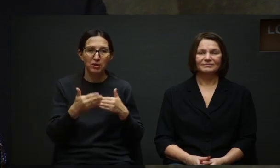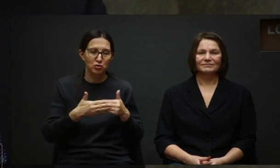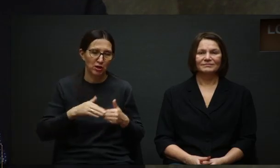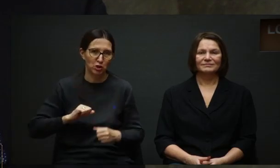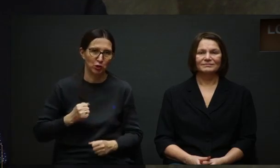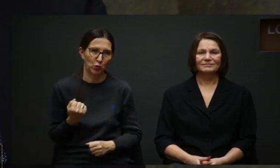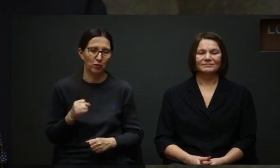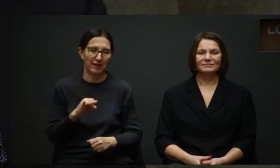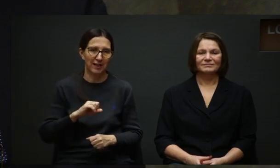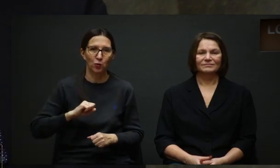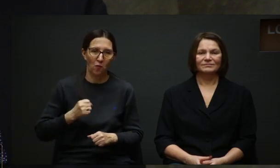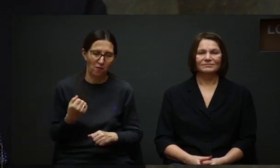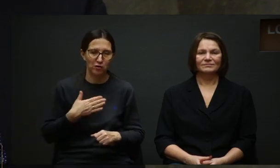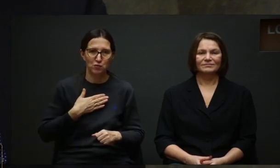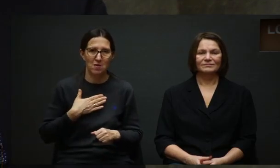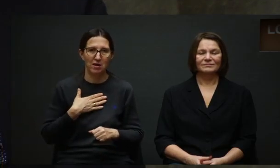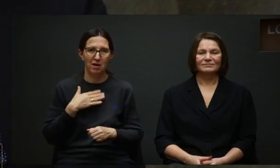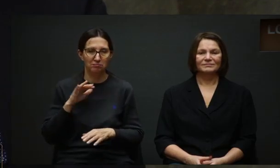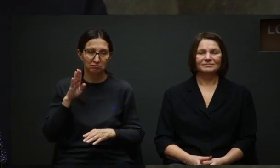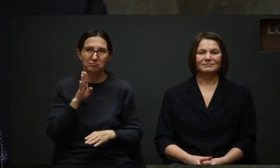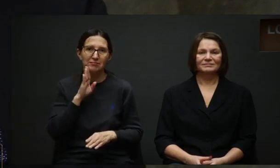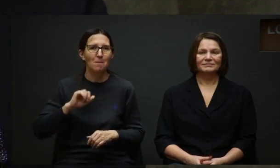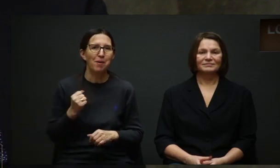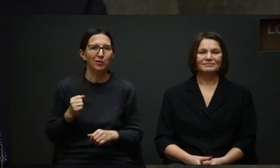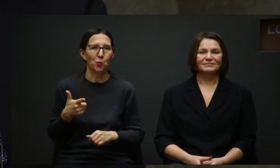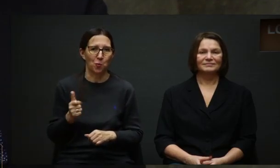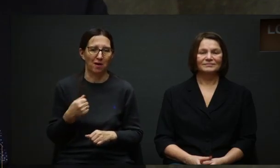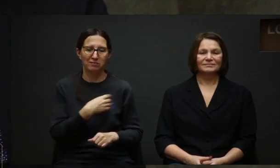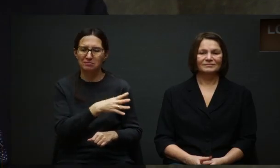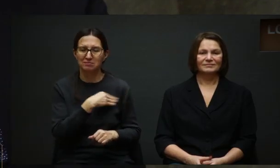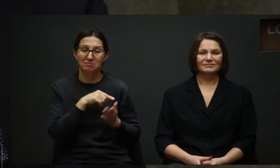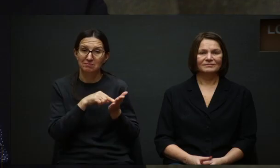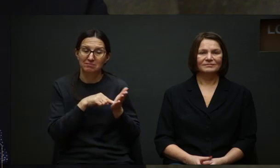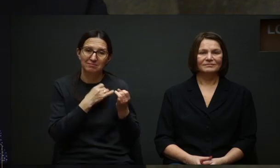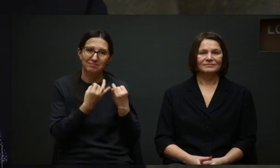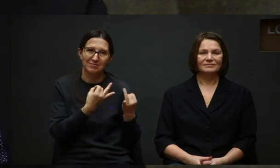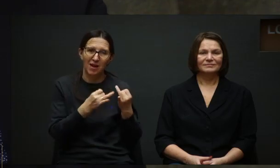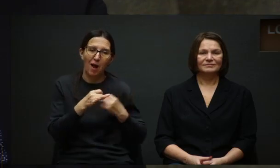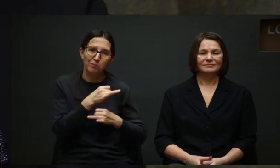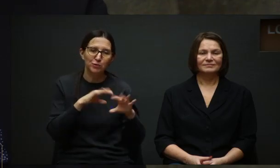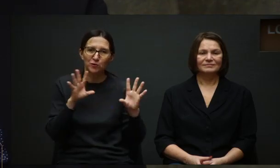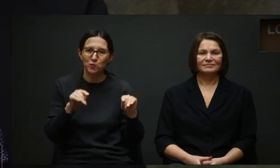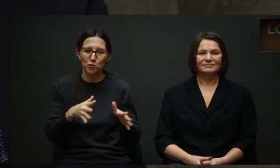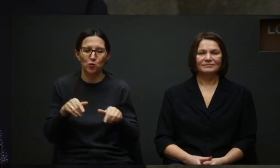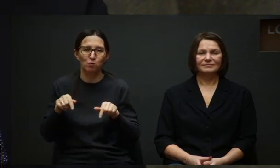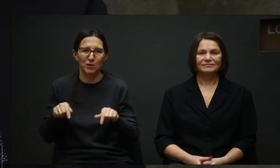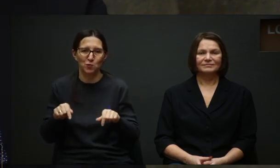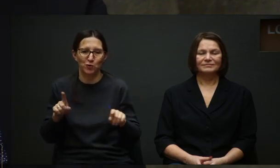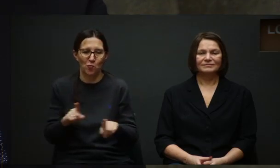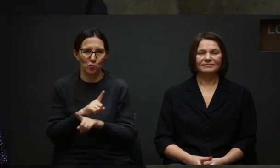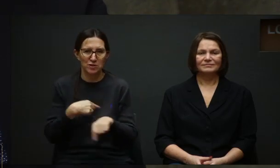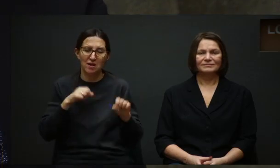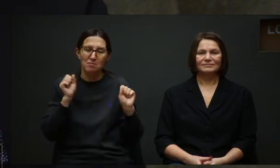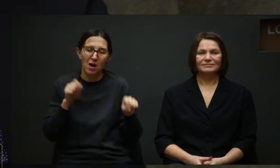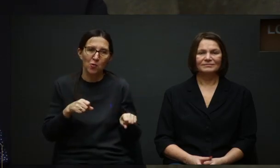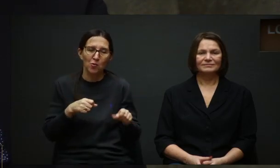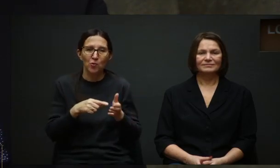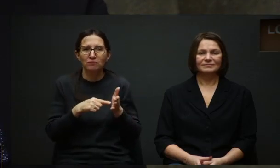друг и товарищ, моя подруга, с которой мы обсуждаем все, что происходит в музее, и с которым я могу